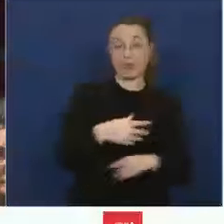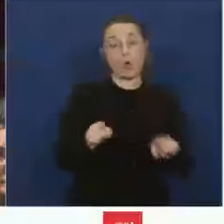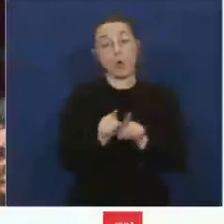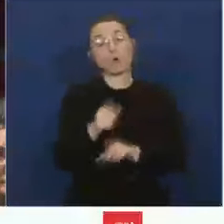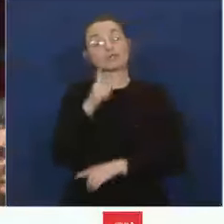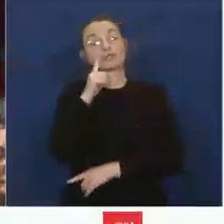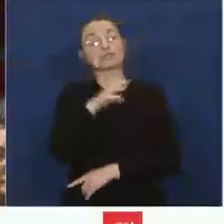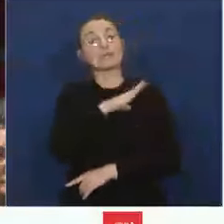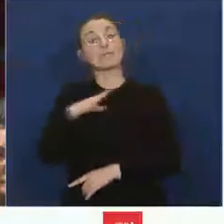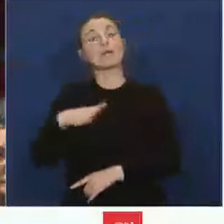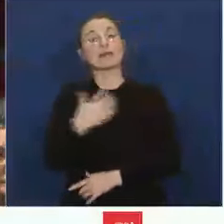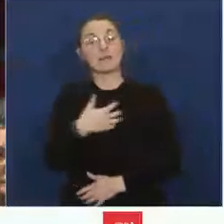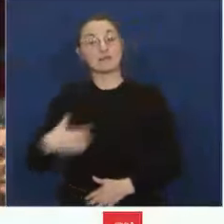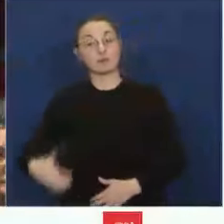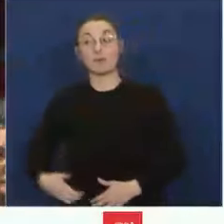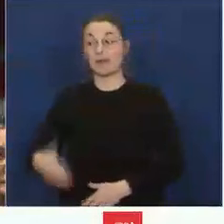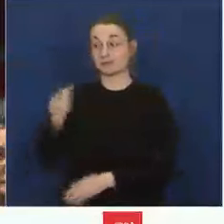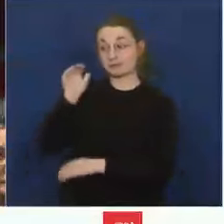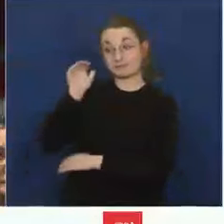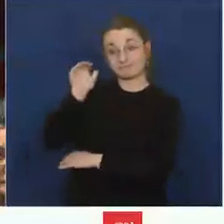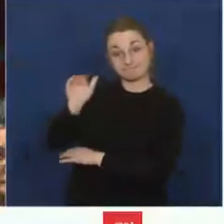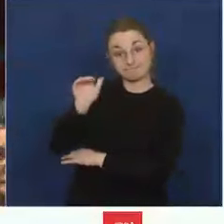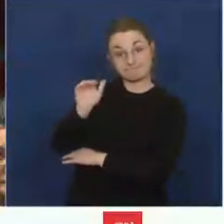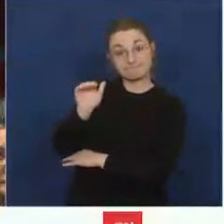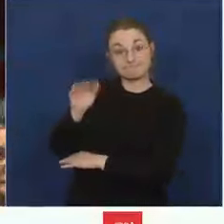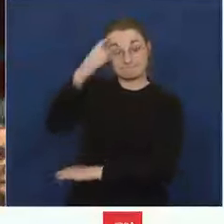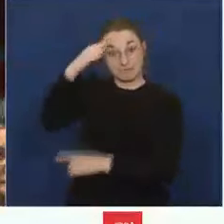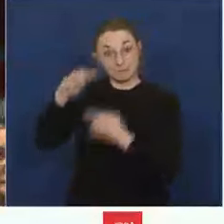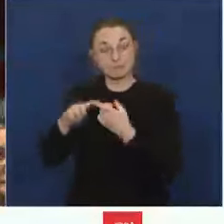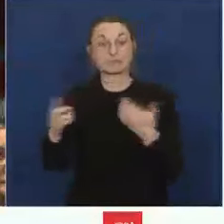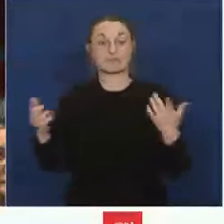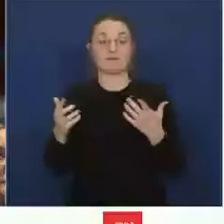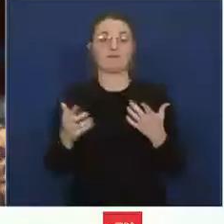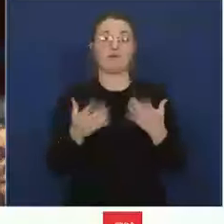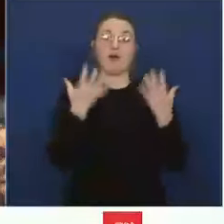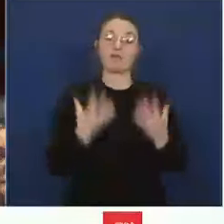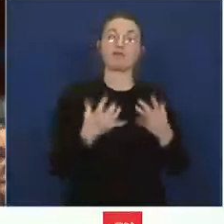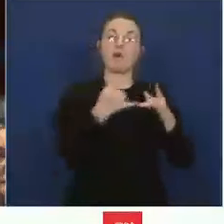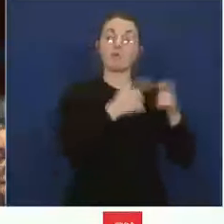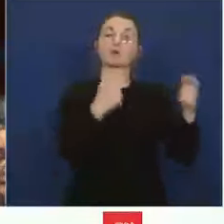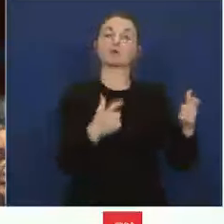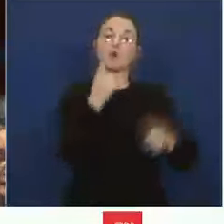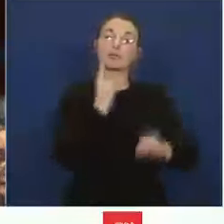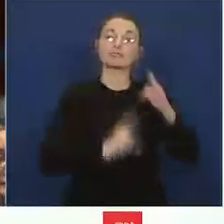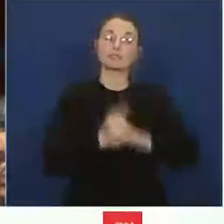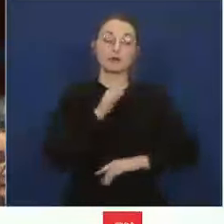fins de solliciter son classement au titre des monuments historiques. Je vous remercie.